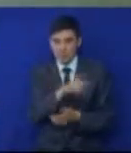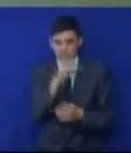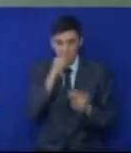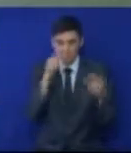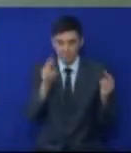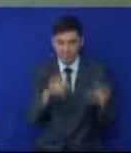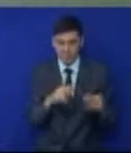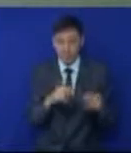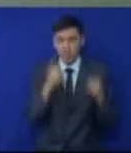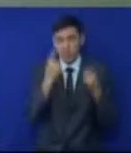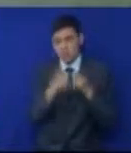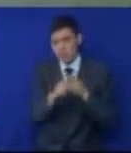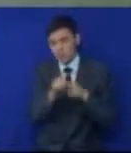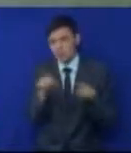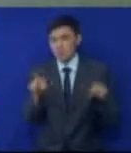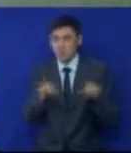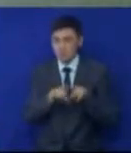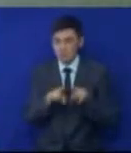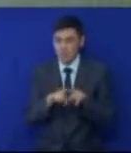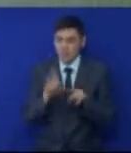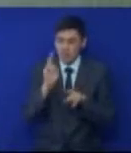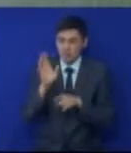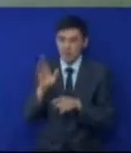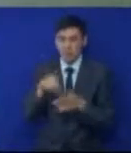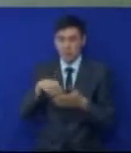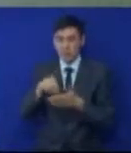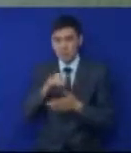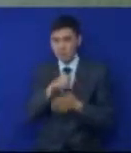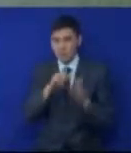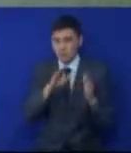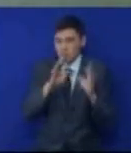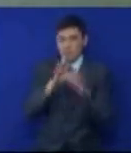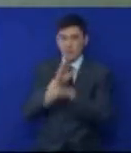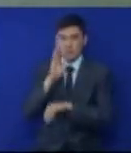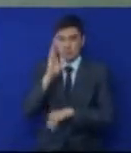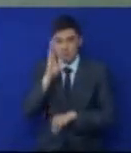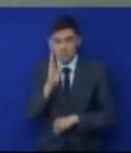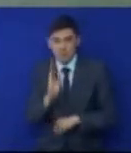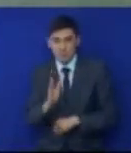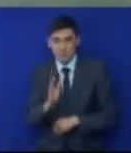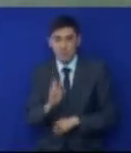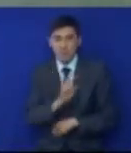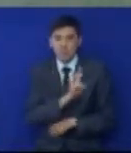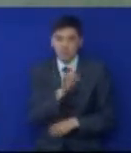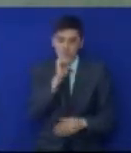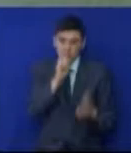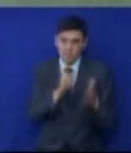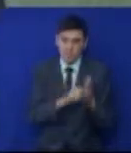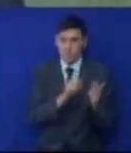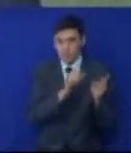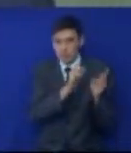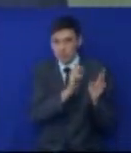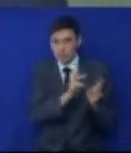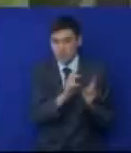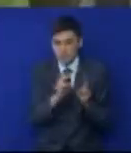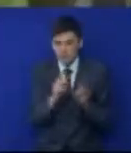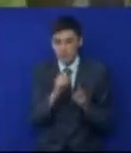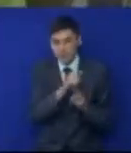тұрсыздар. Қалғандары да баспаналы болады. Мұнда көптеген сұрақтар талқыланды. Зардап шеккендер баспаналарды өздері